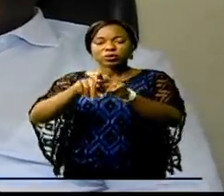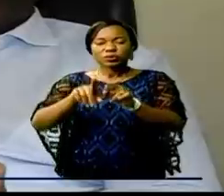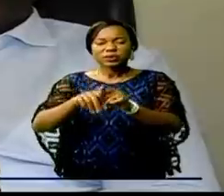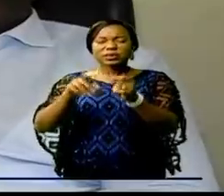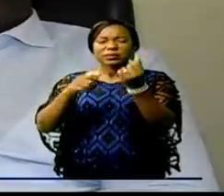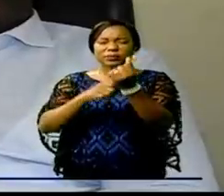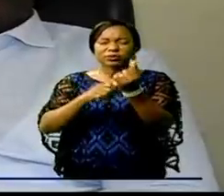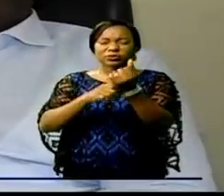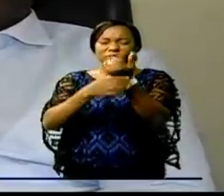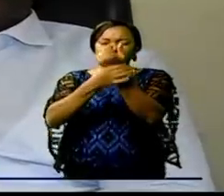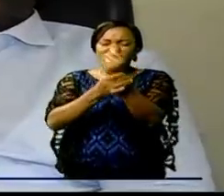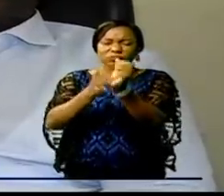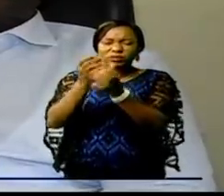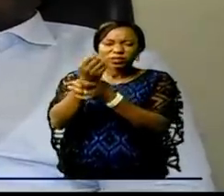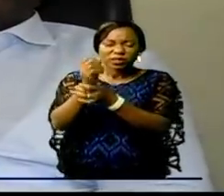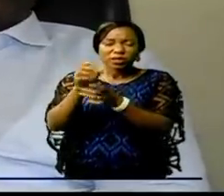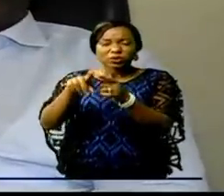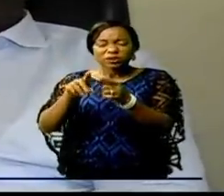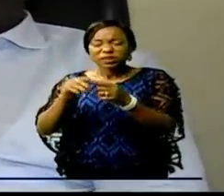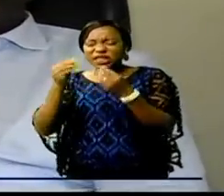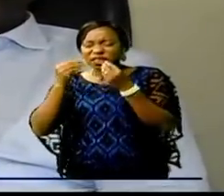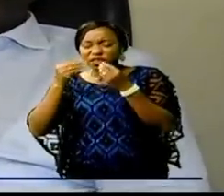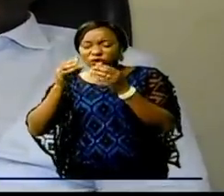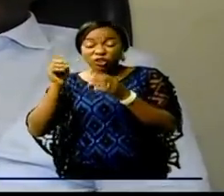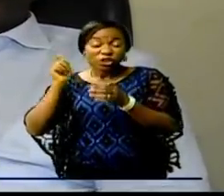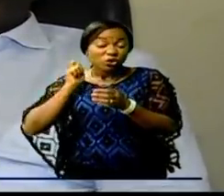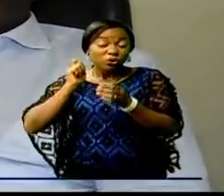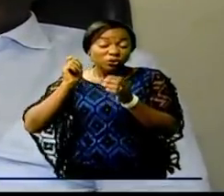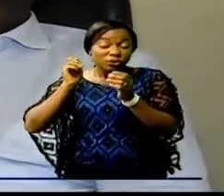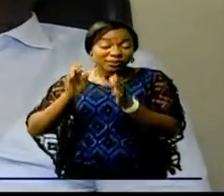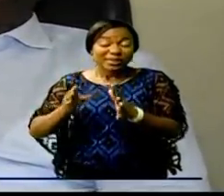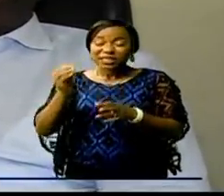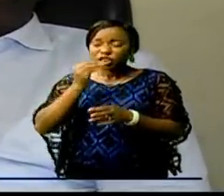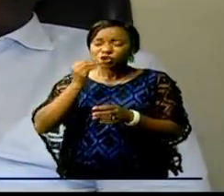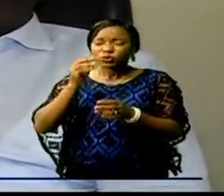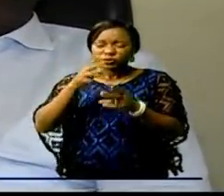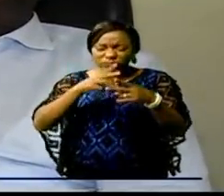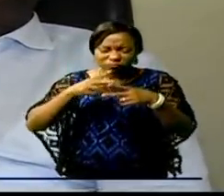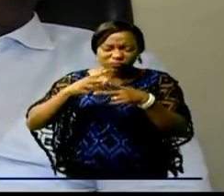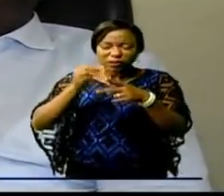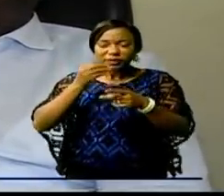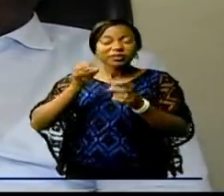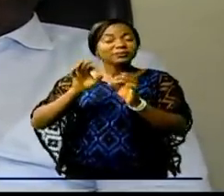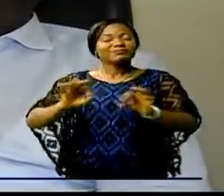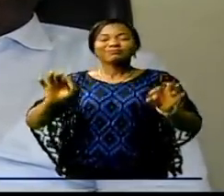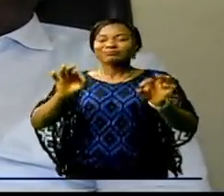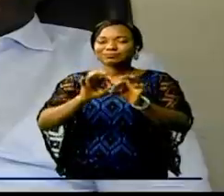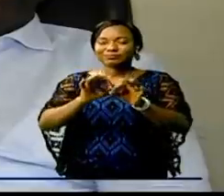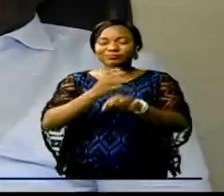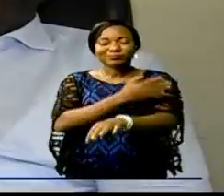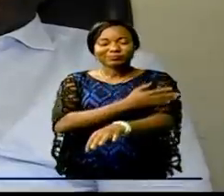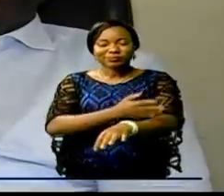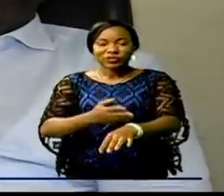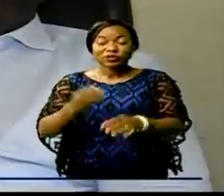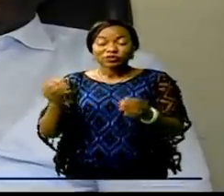les nutritionnistes. Il y a d'autres filières qui ne sont pas,